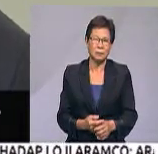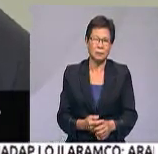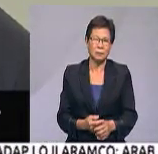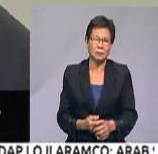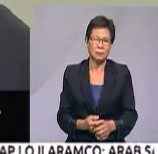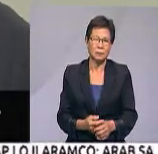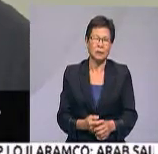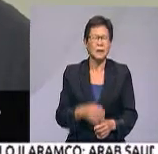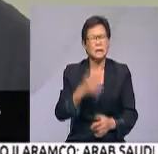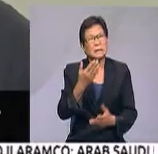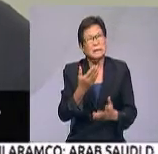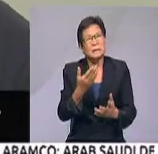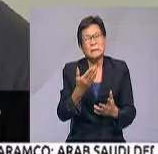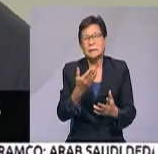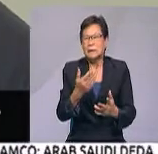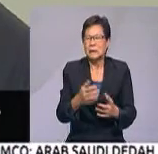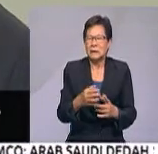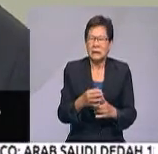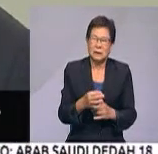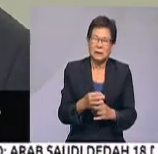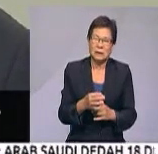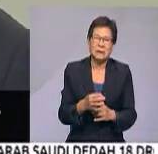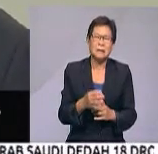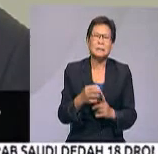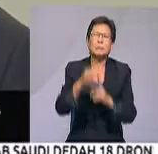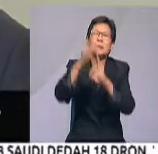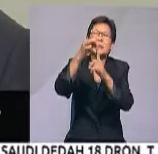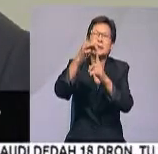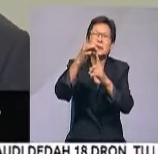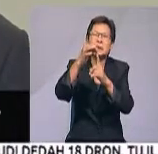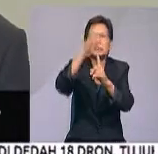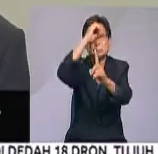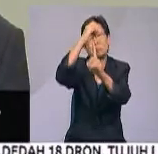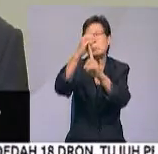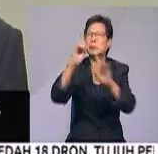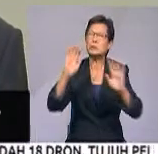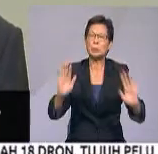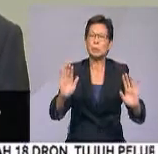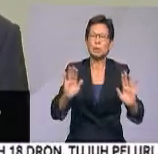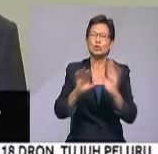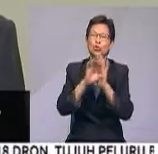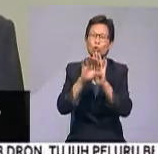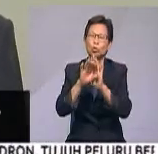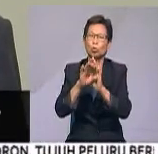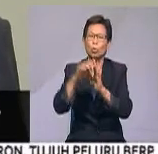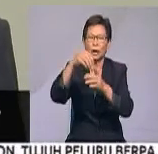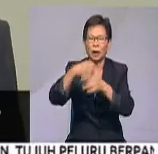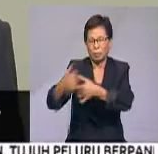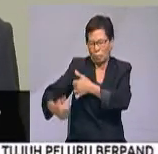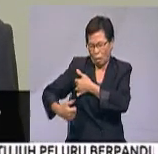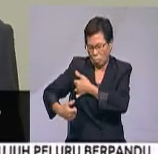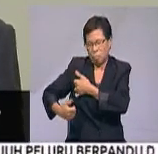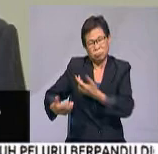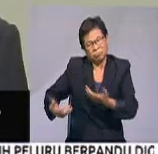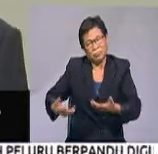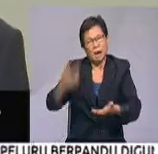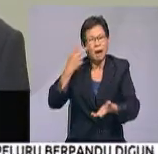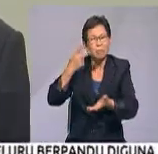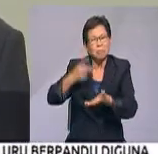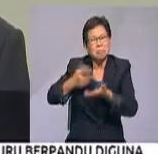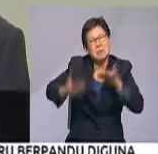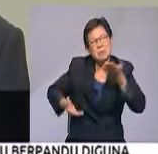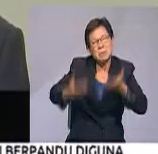essential for certain purpose only. For example, in the armed forces, they may